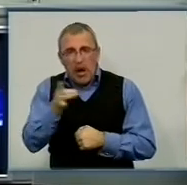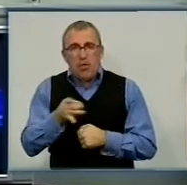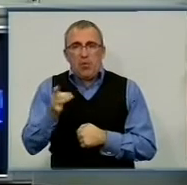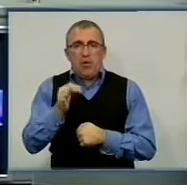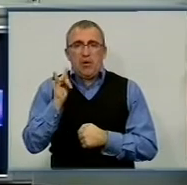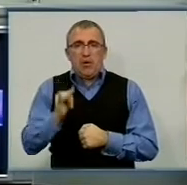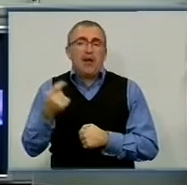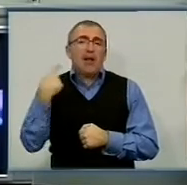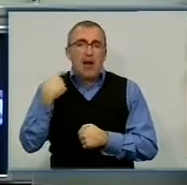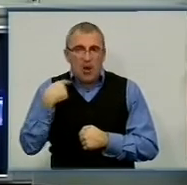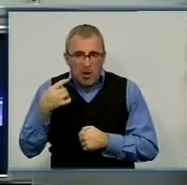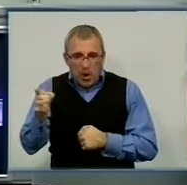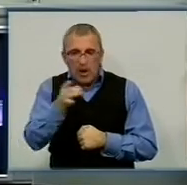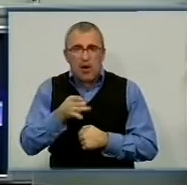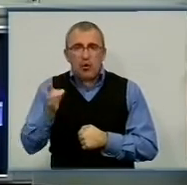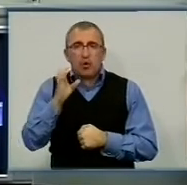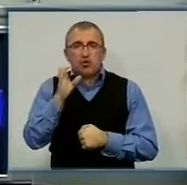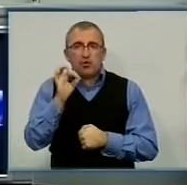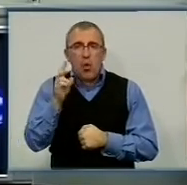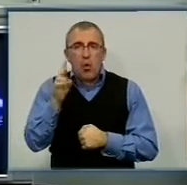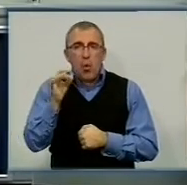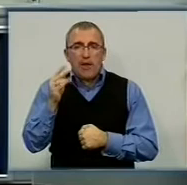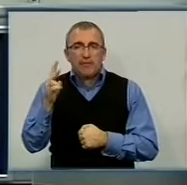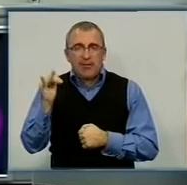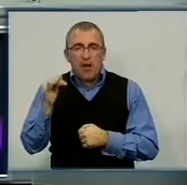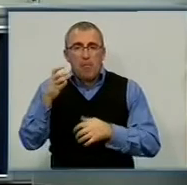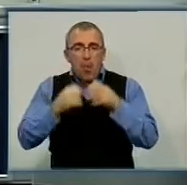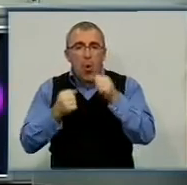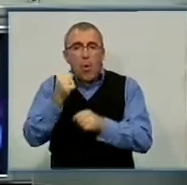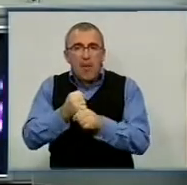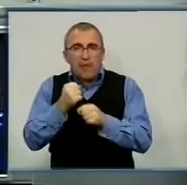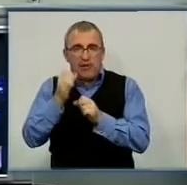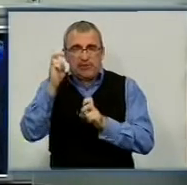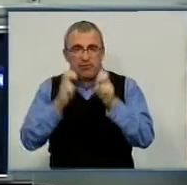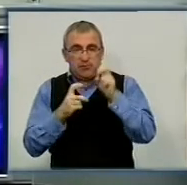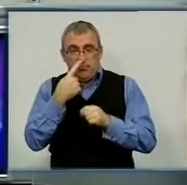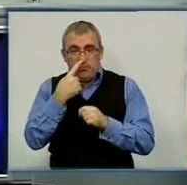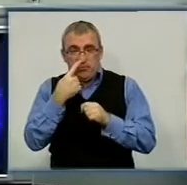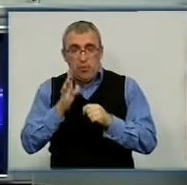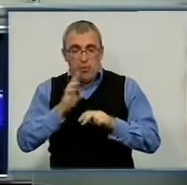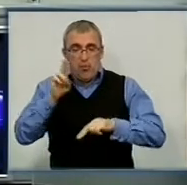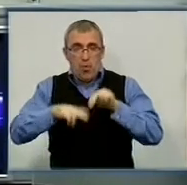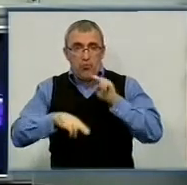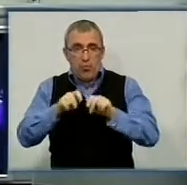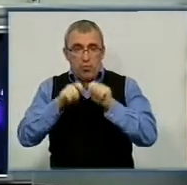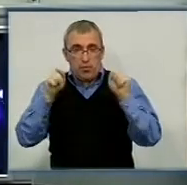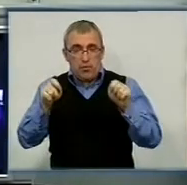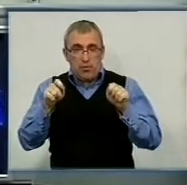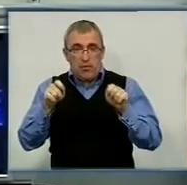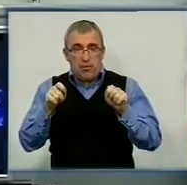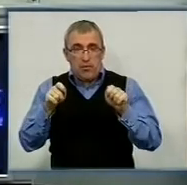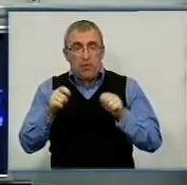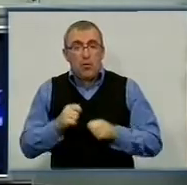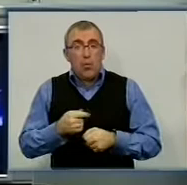і в в кіровоградському районі сокалівський молокопереробний завод Який нещодавно було побудований тобто тут потруги